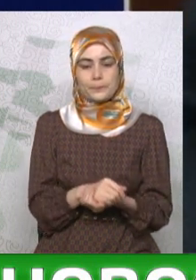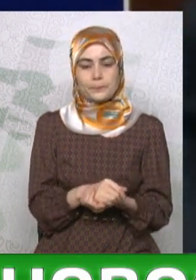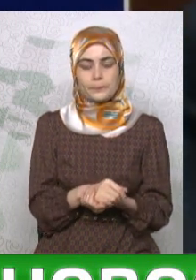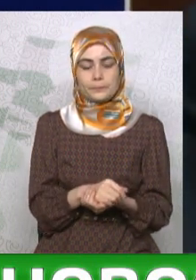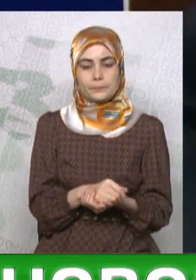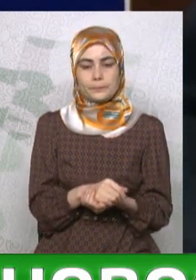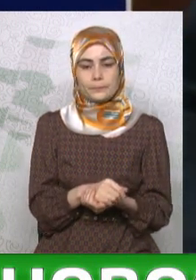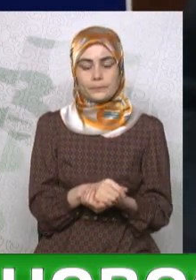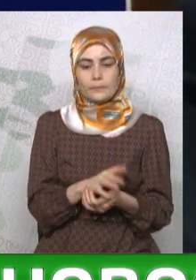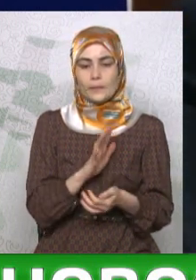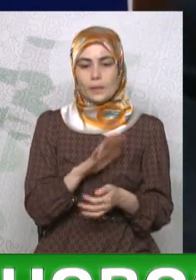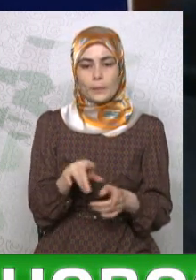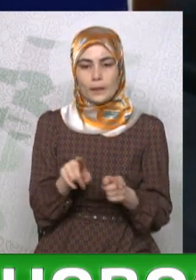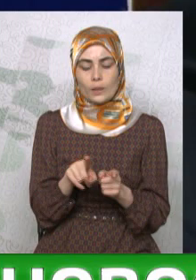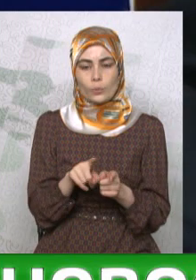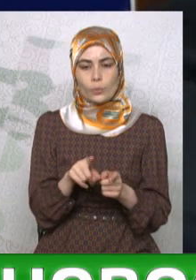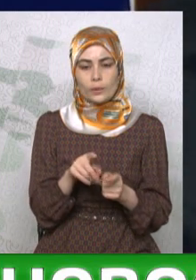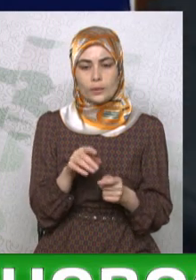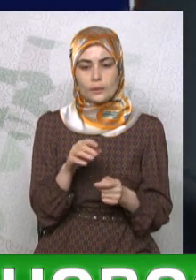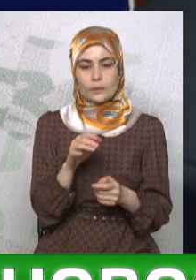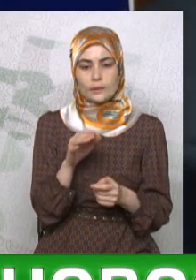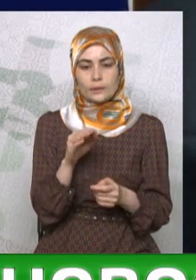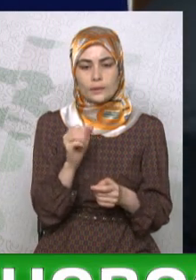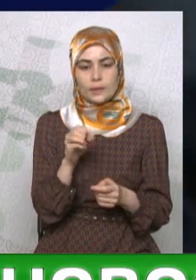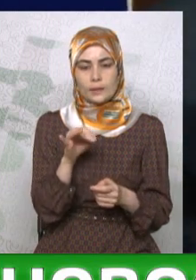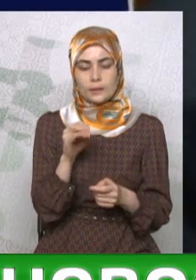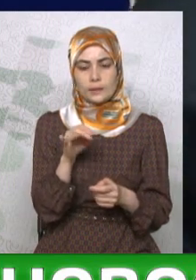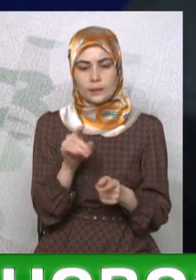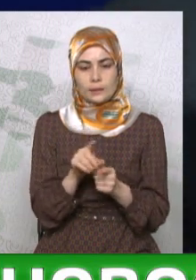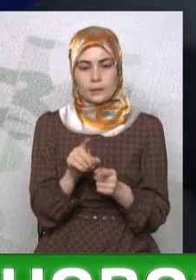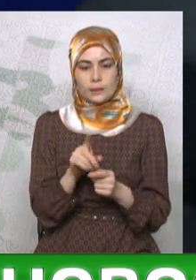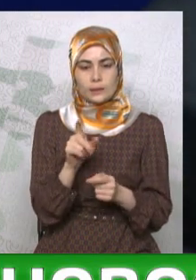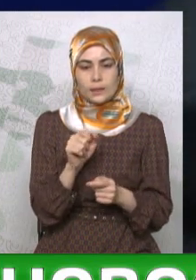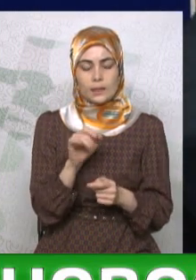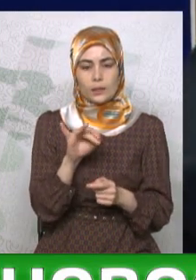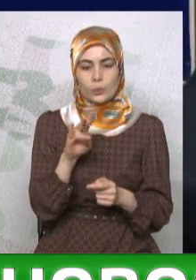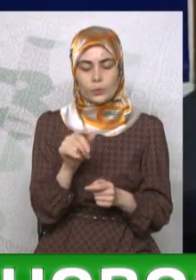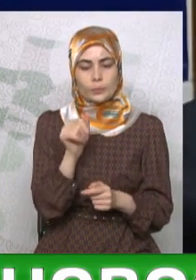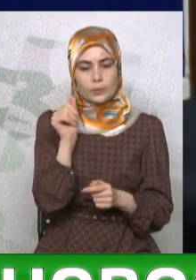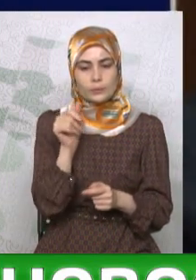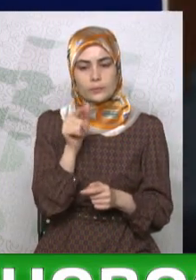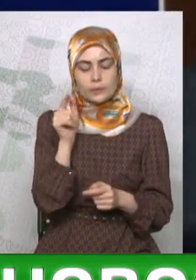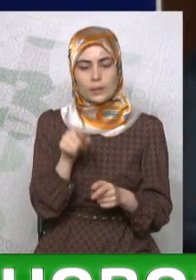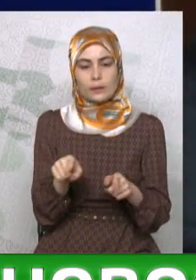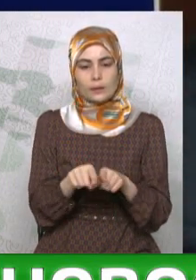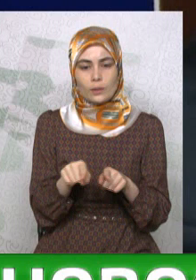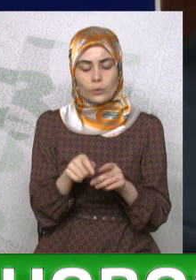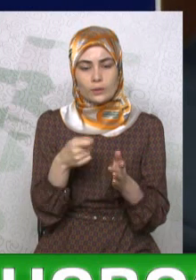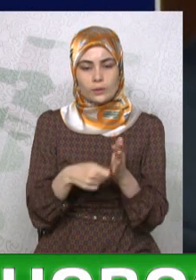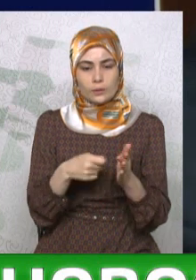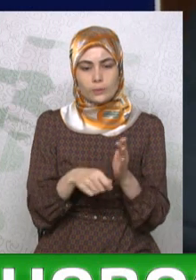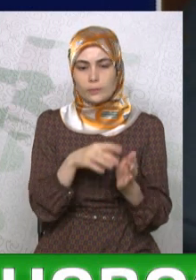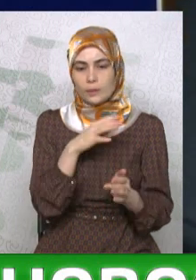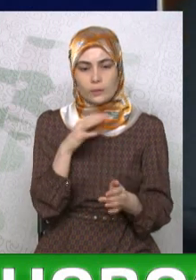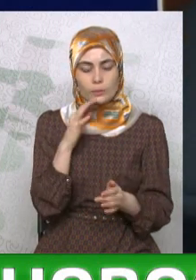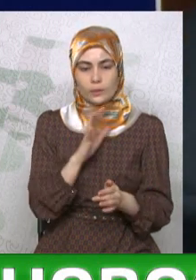не было такой статистических данных, Рамзан, что за июль, за июнь, за прошлые года не было столько отключений. Я не